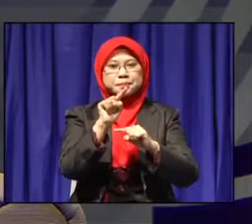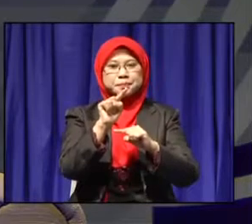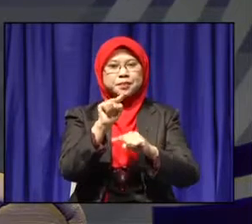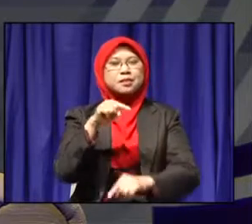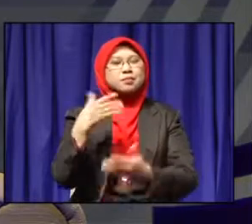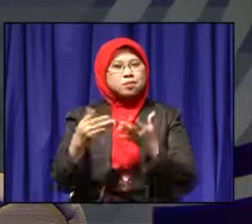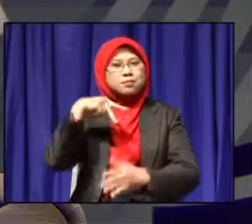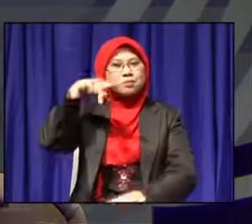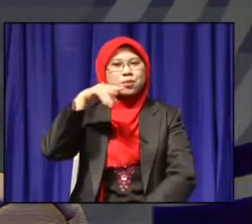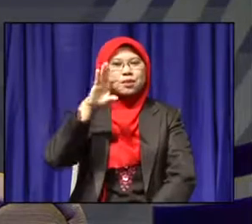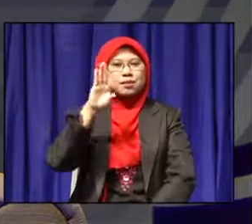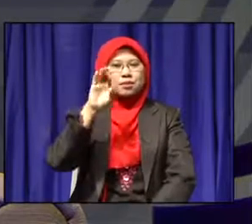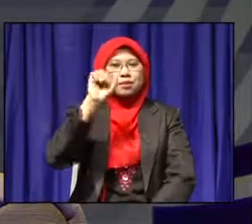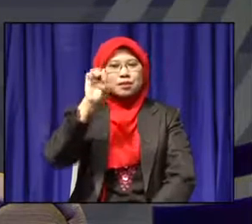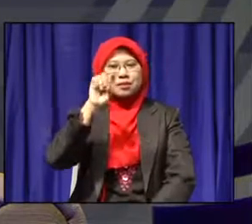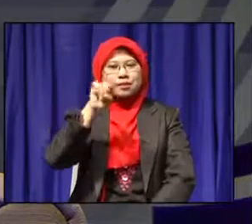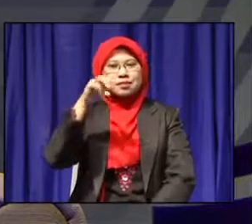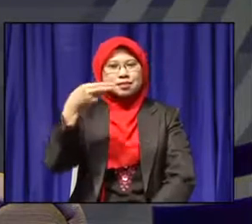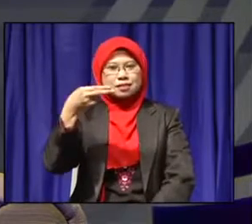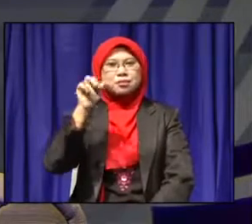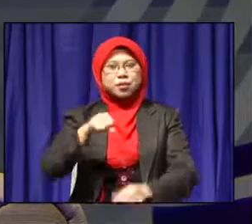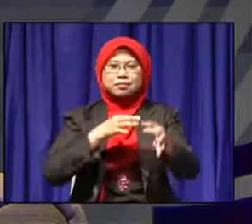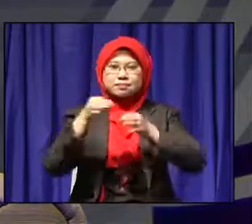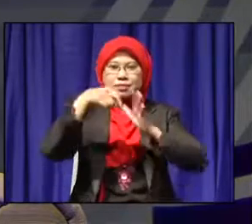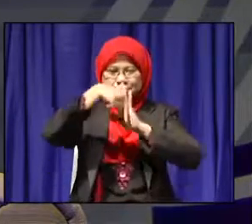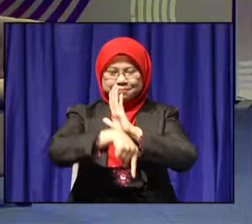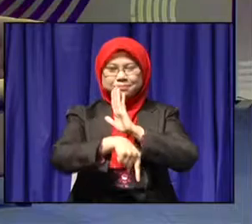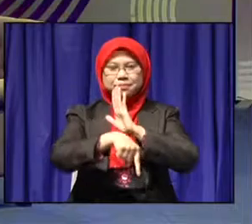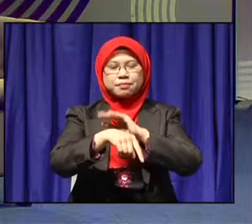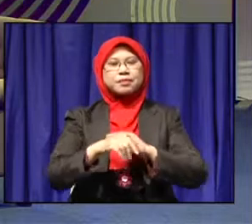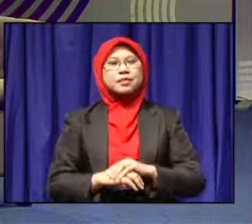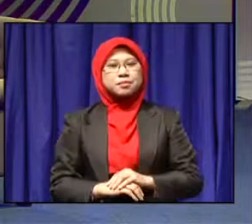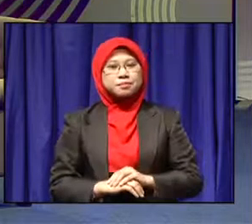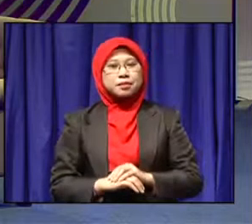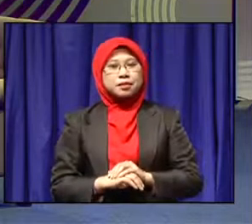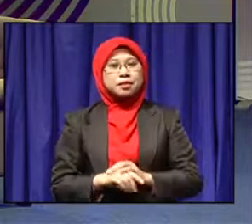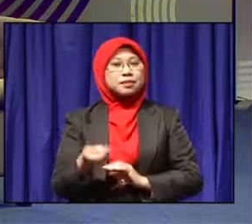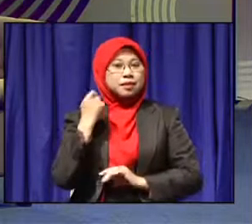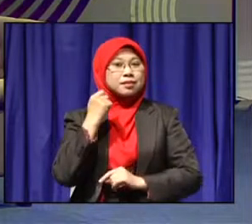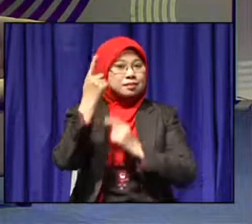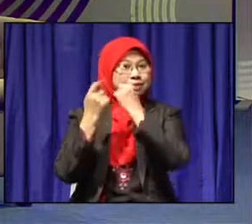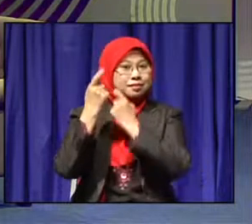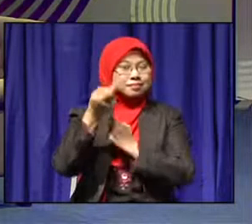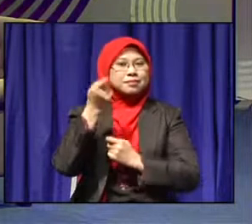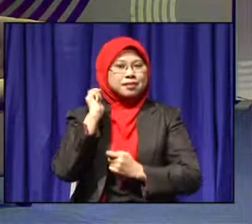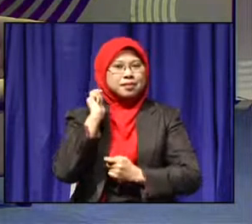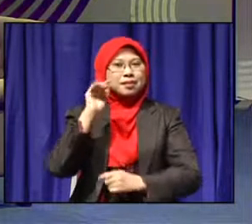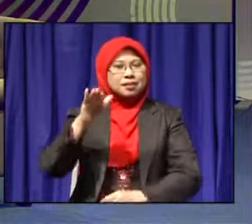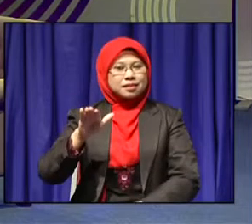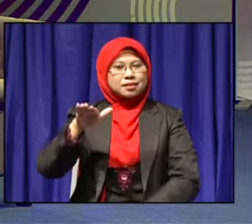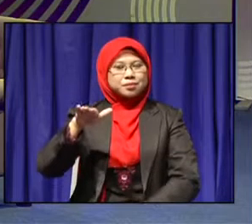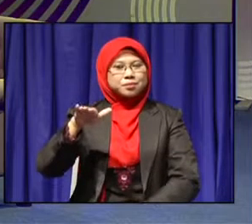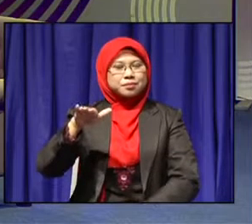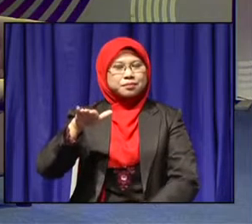porno file Ah boleh Jelaskan dengan lebih lanjut lagi hitam apa yang ditanya oleh adikku Maisha deh siswa